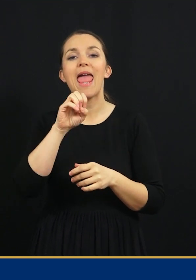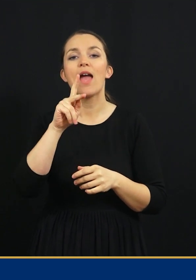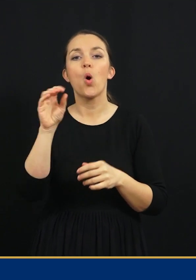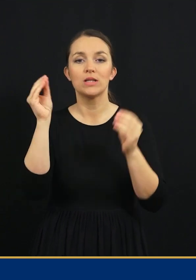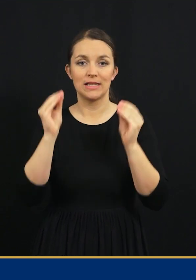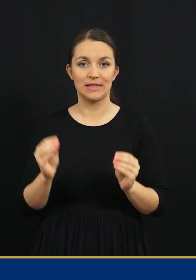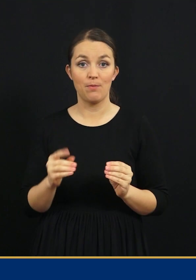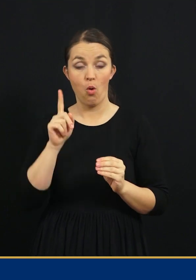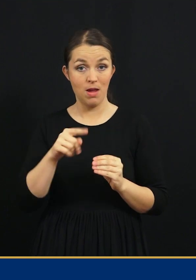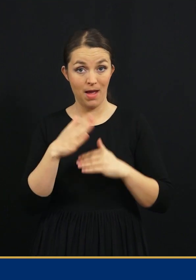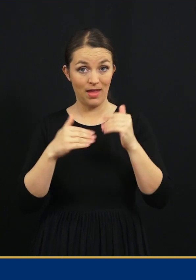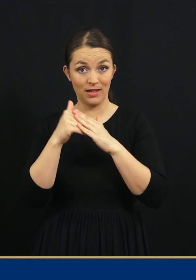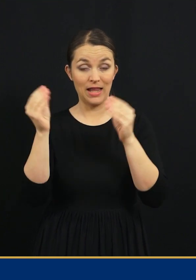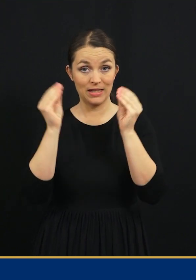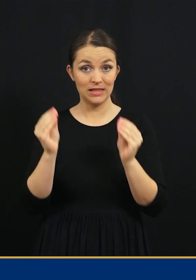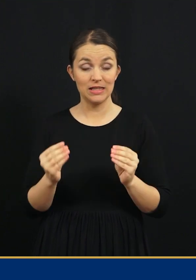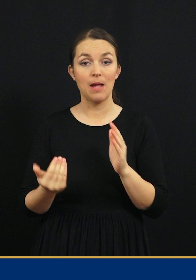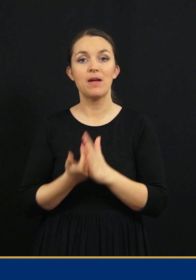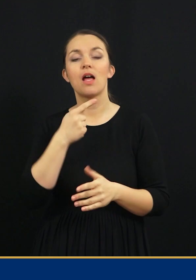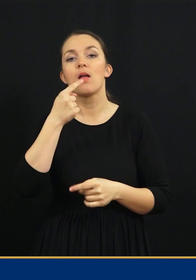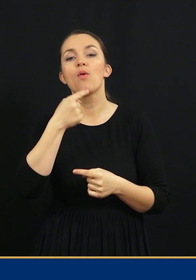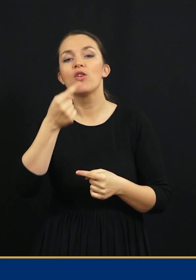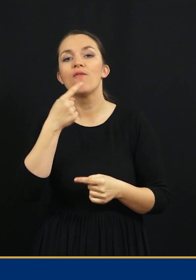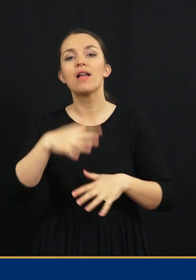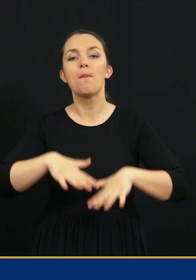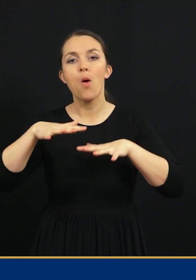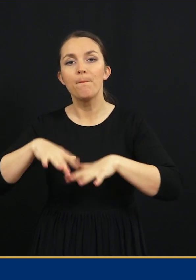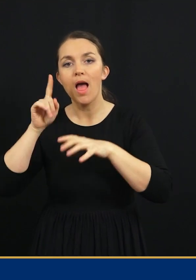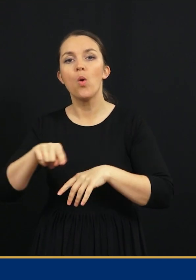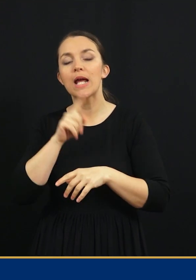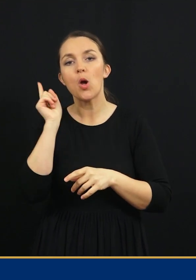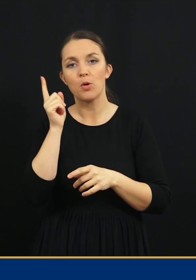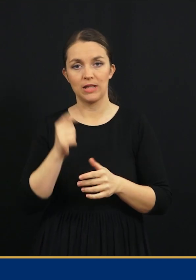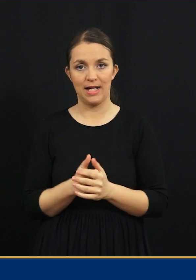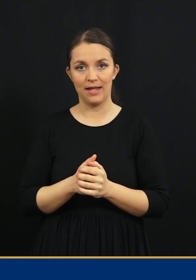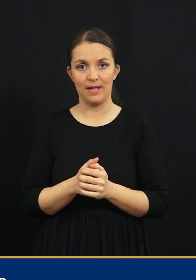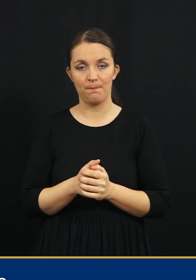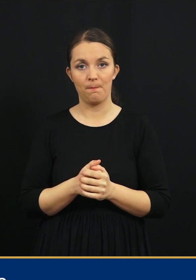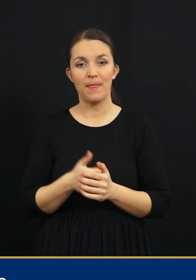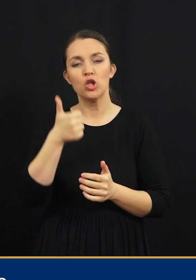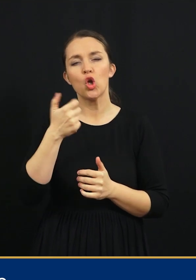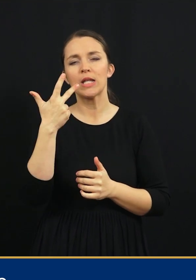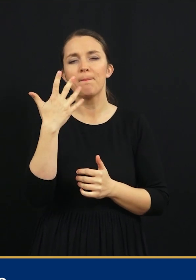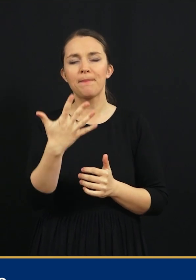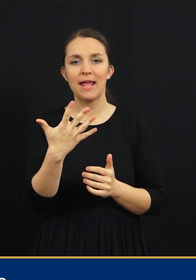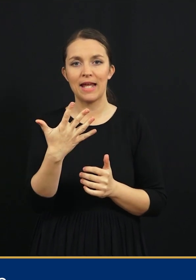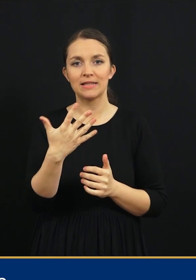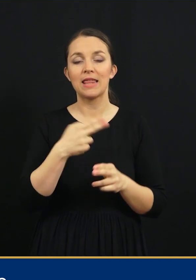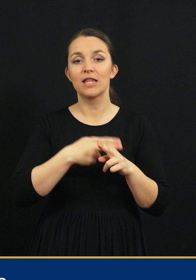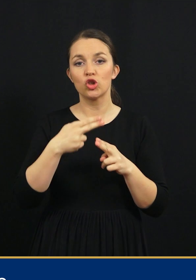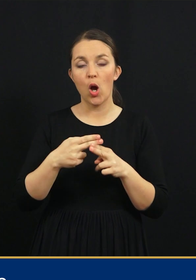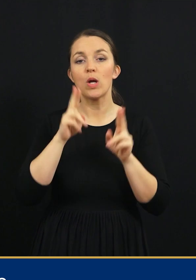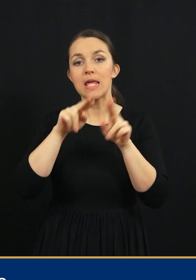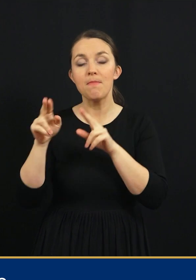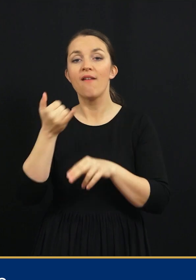ekosistemov, ter nadgradnji sistema za napovedovanje poplav in opozarjanje. 153 držav